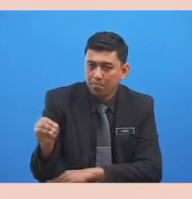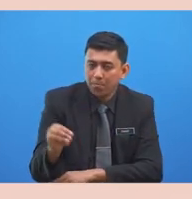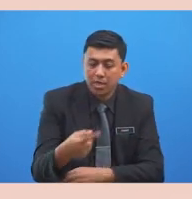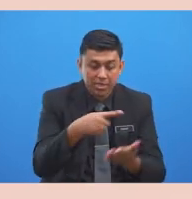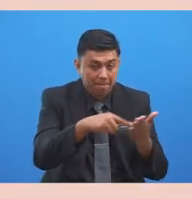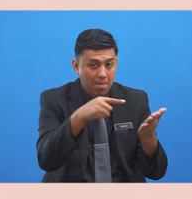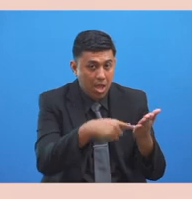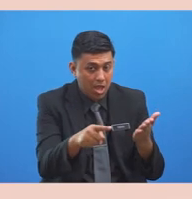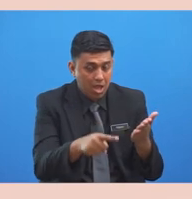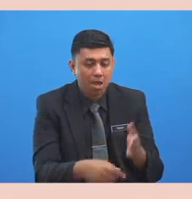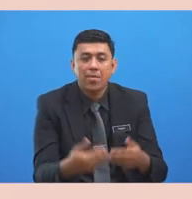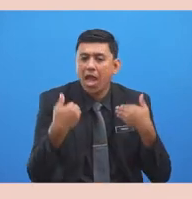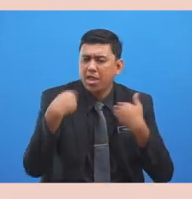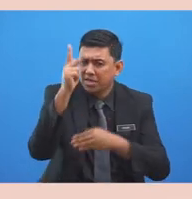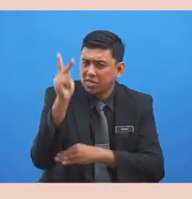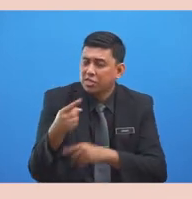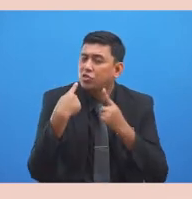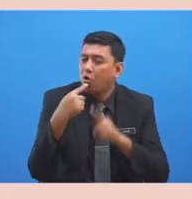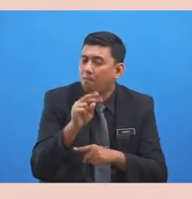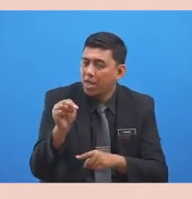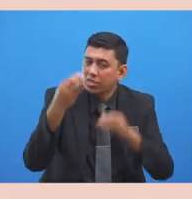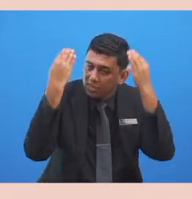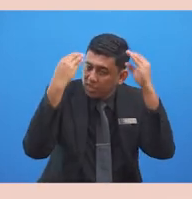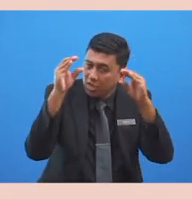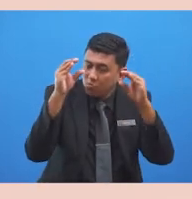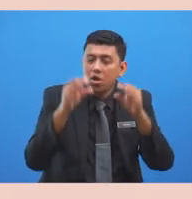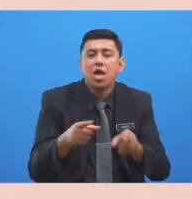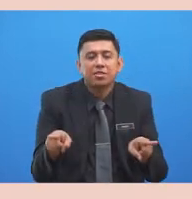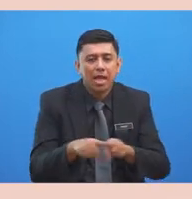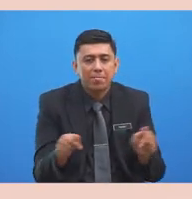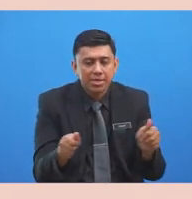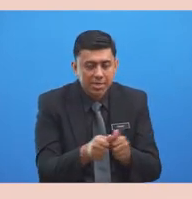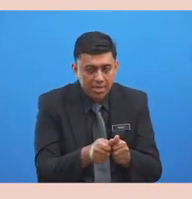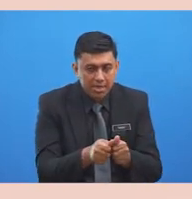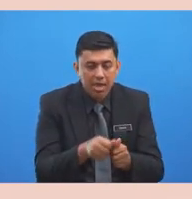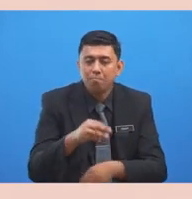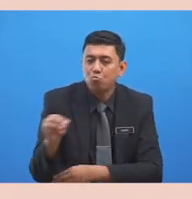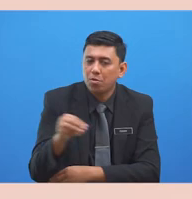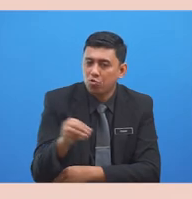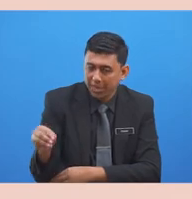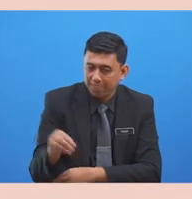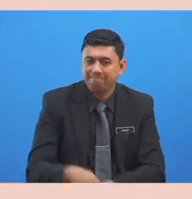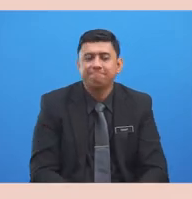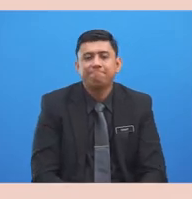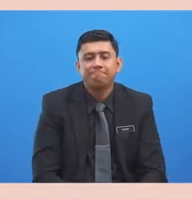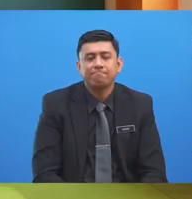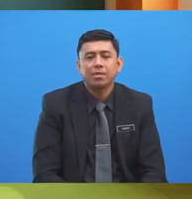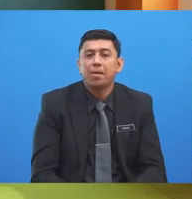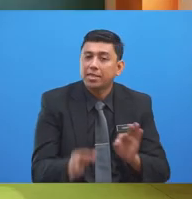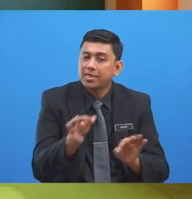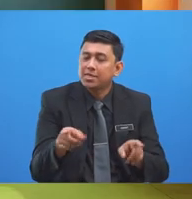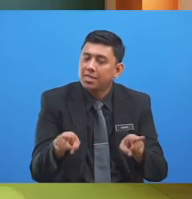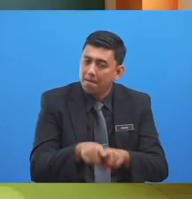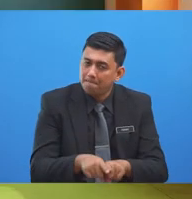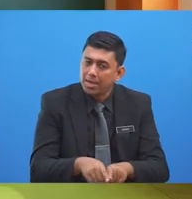murid-murid semak. Adakah jawapan cikgu sama dengan jawapan murid-murid?